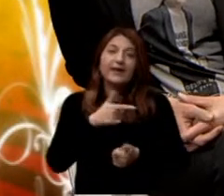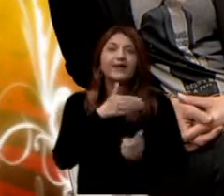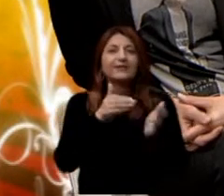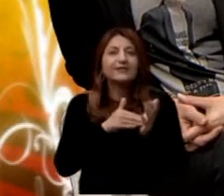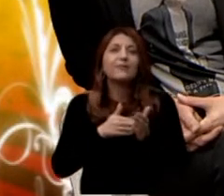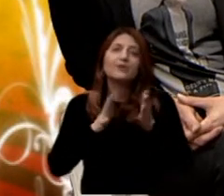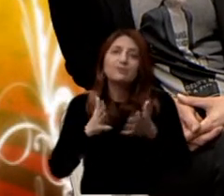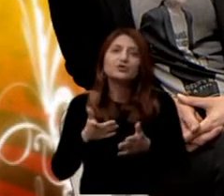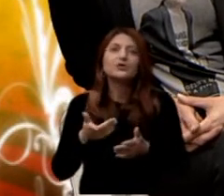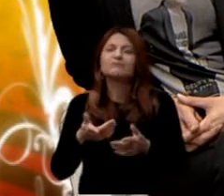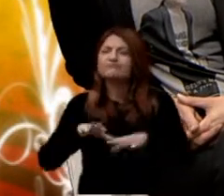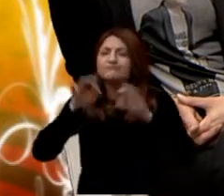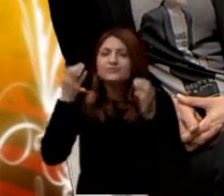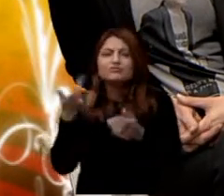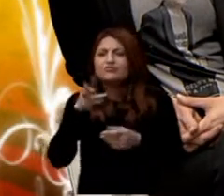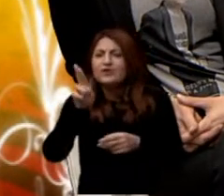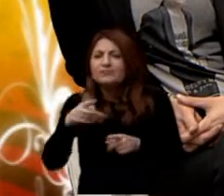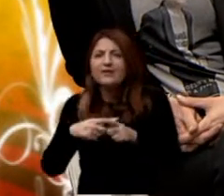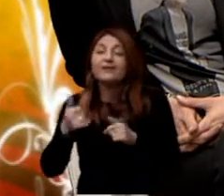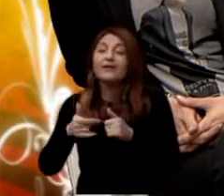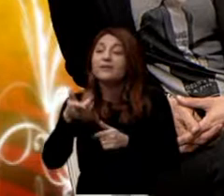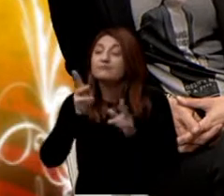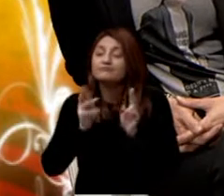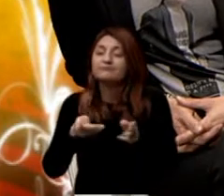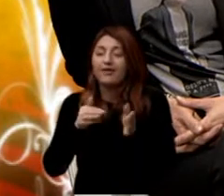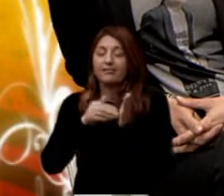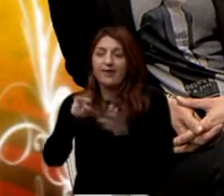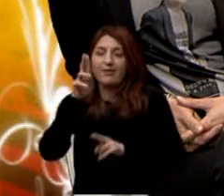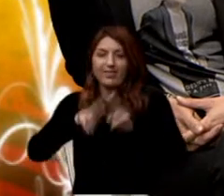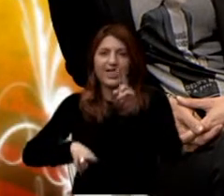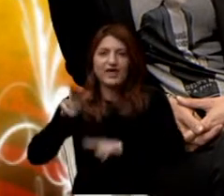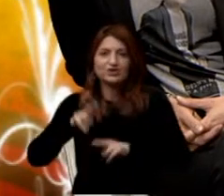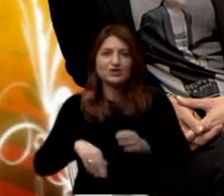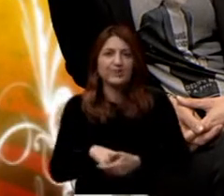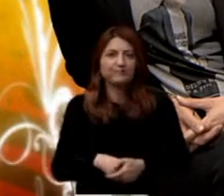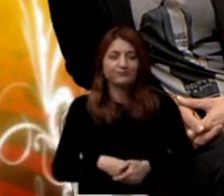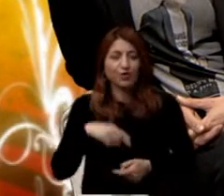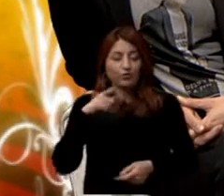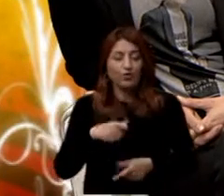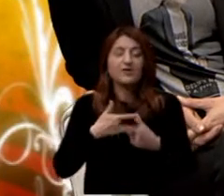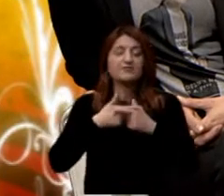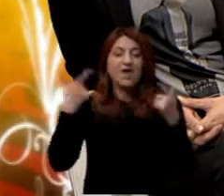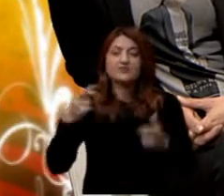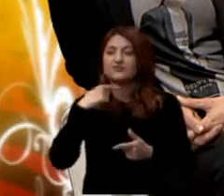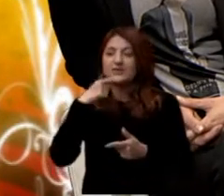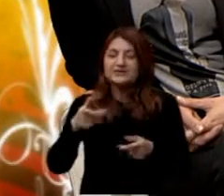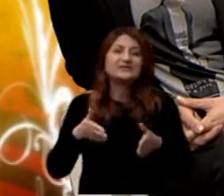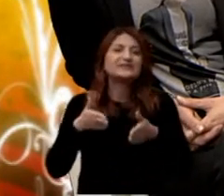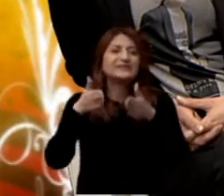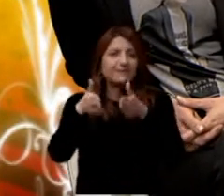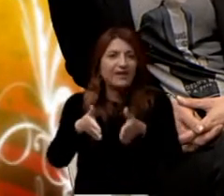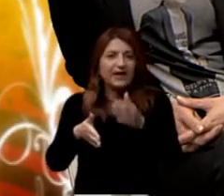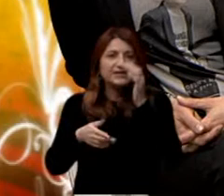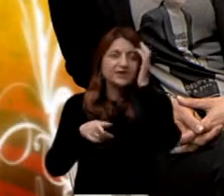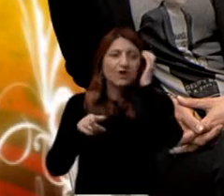na određenu dijagnostiku i čak i liječenje. Znači, to je ona vrlo jasna smjernica koja